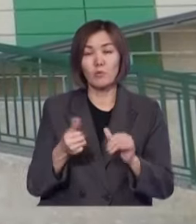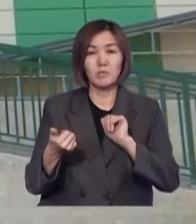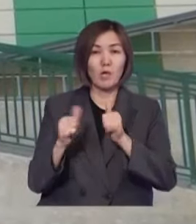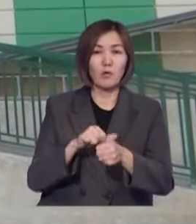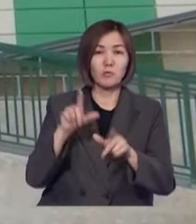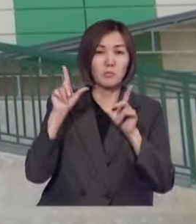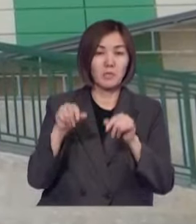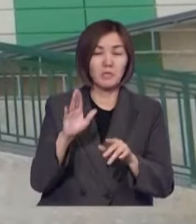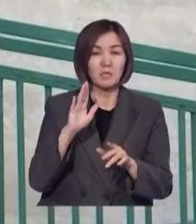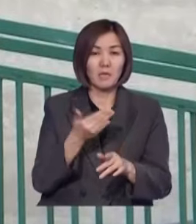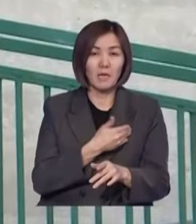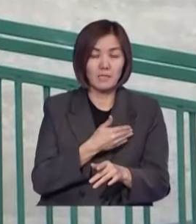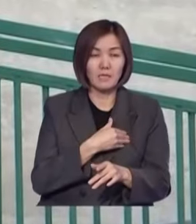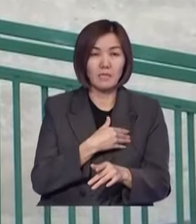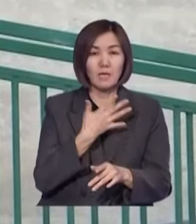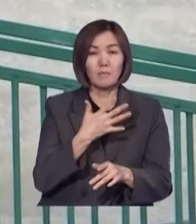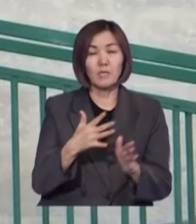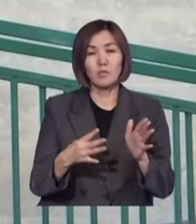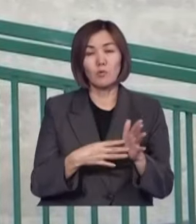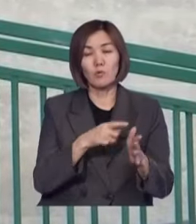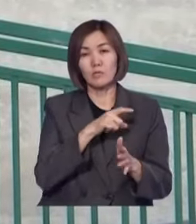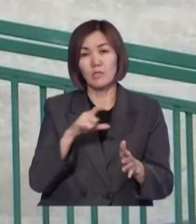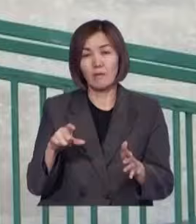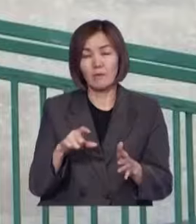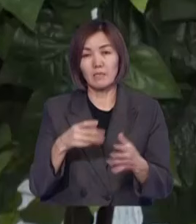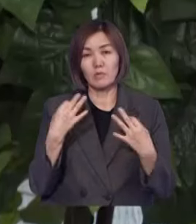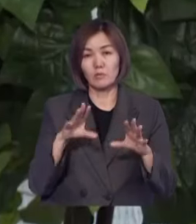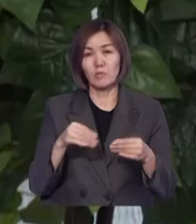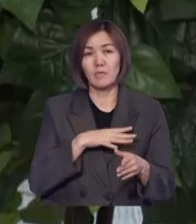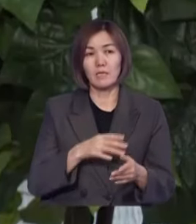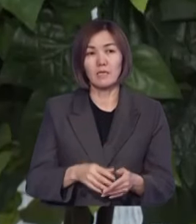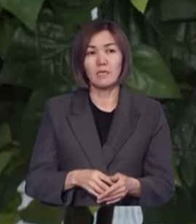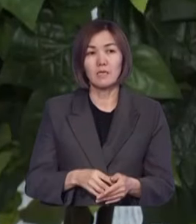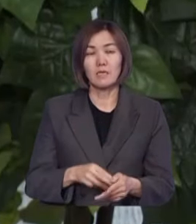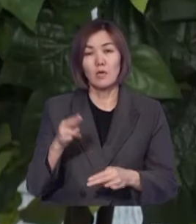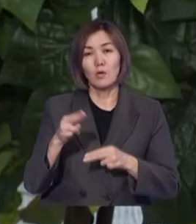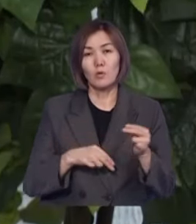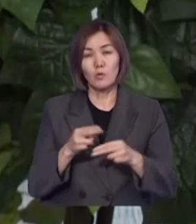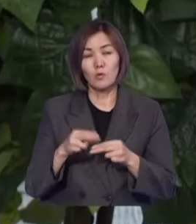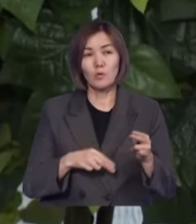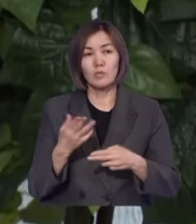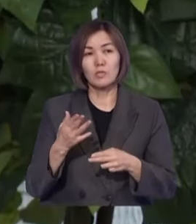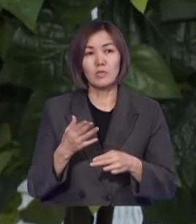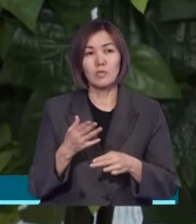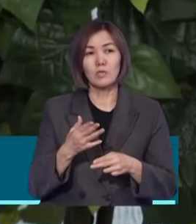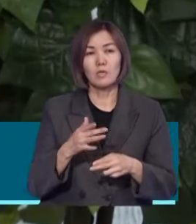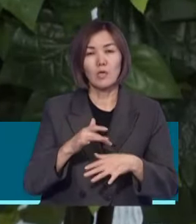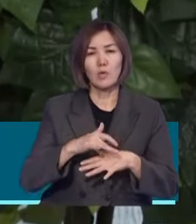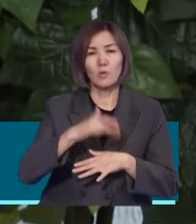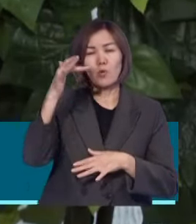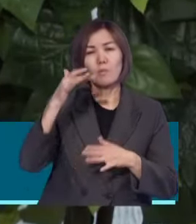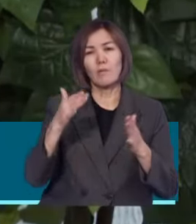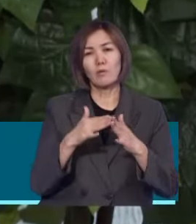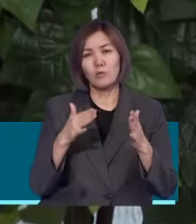өңірде мегаполистегідей 5 және 9 қабатты үйлерге рұқсат берілген. Көбінесе құрылыс салушылар көп қабаттыға қызығады. Өйткені